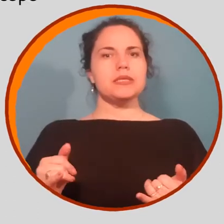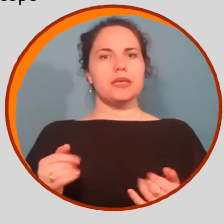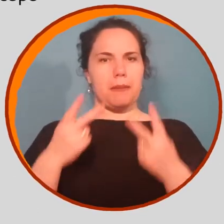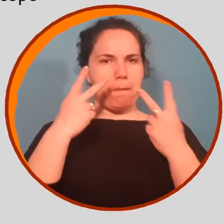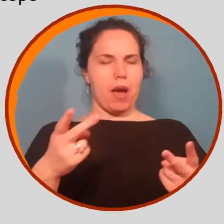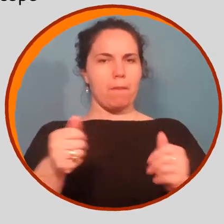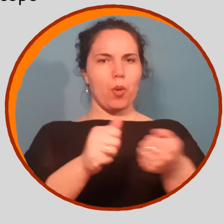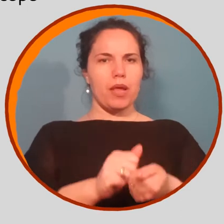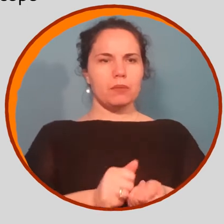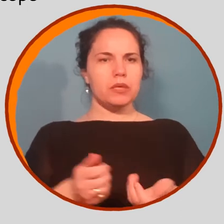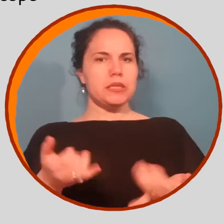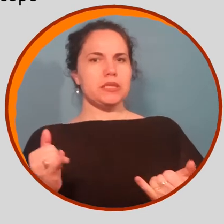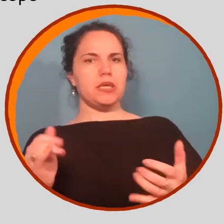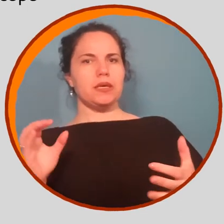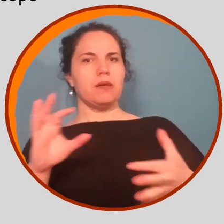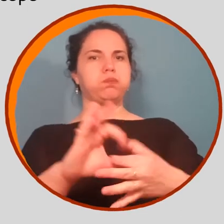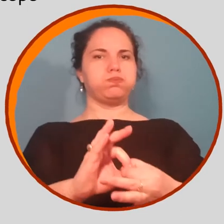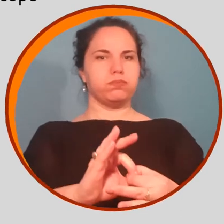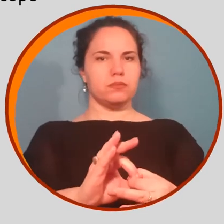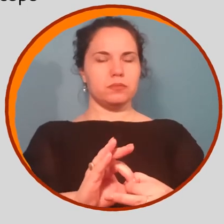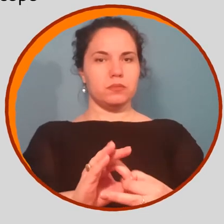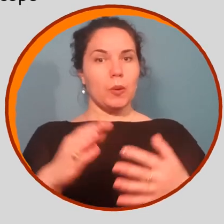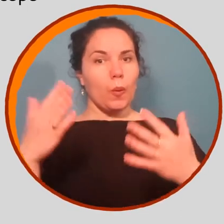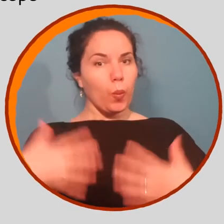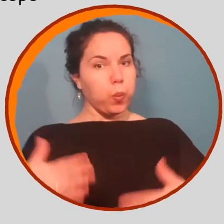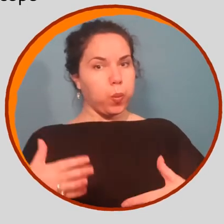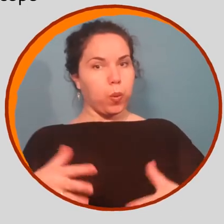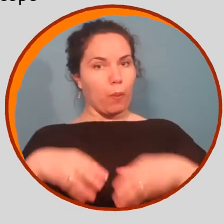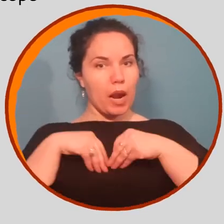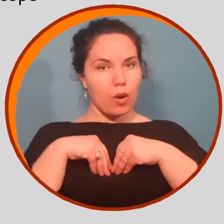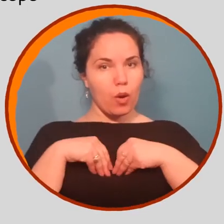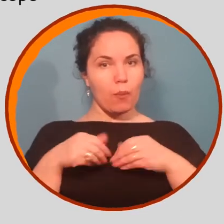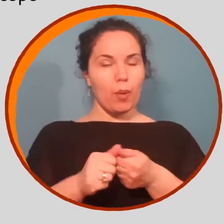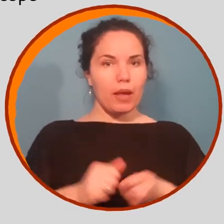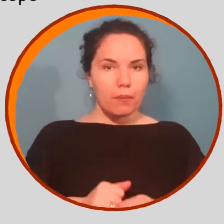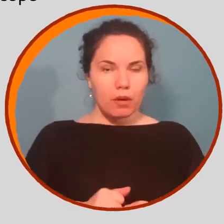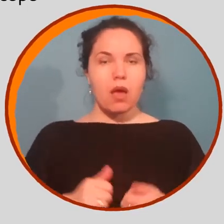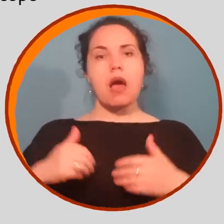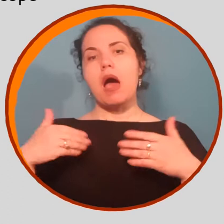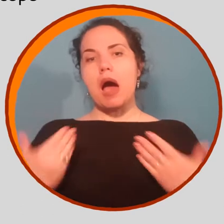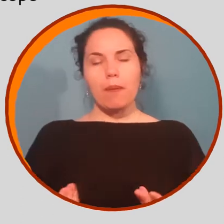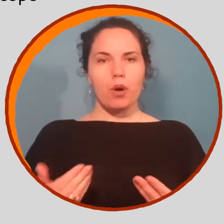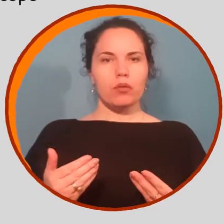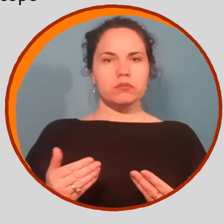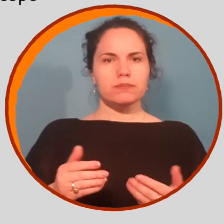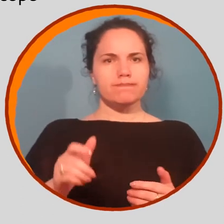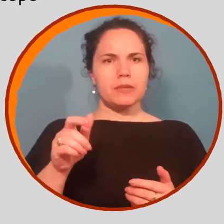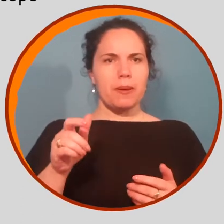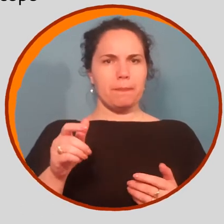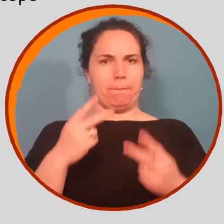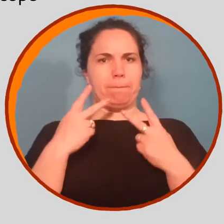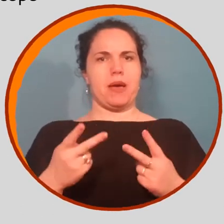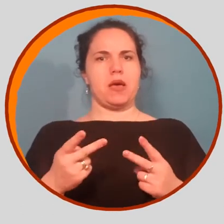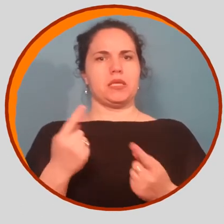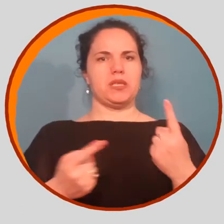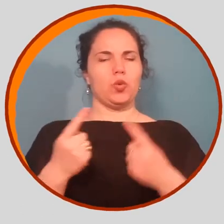është qëllimi që World Vision Albania ka për këto podcaste. Reziliencë do të thotë aftësi për të përballur me